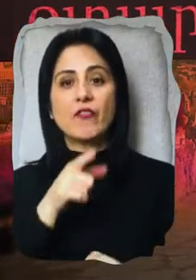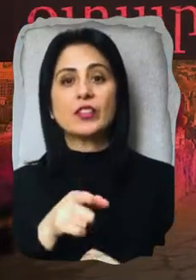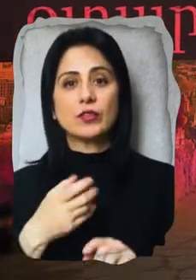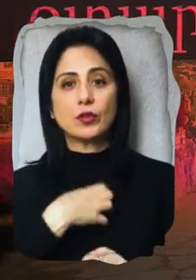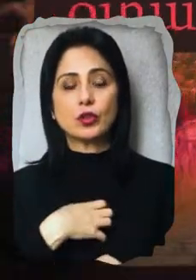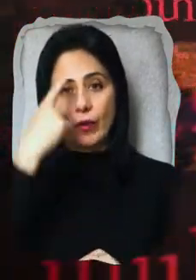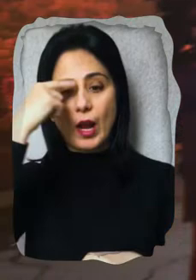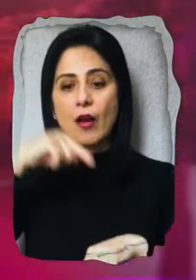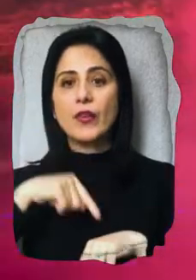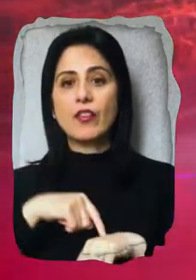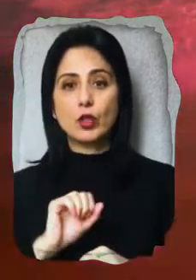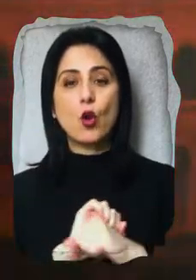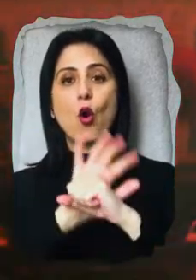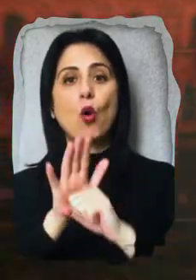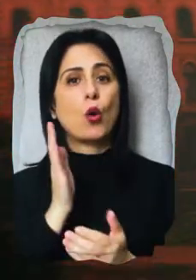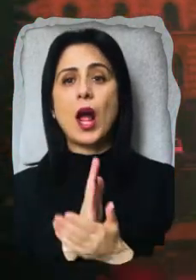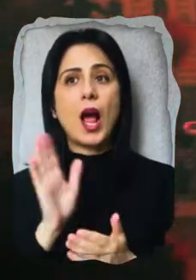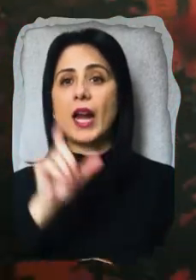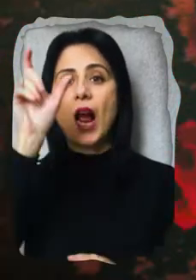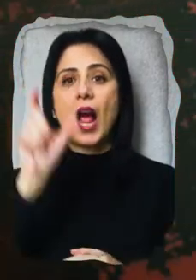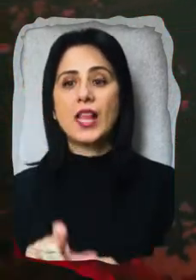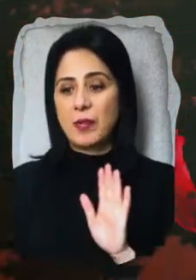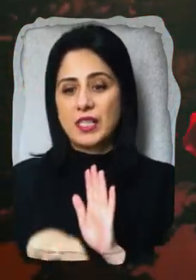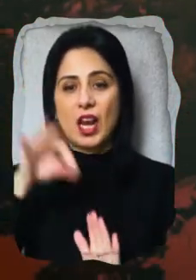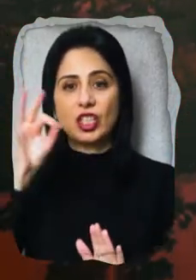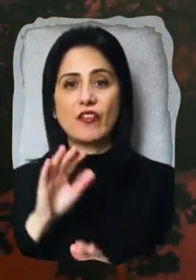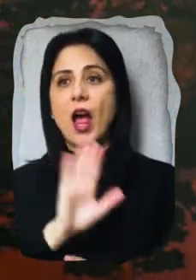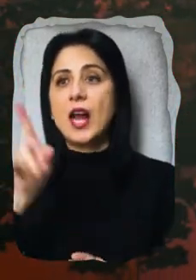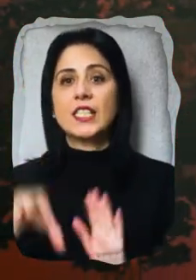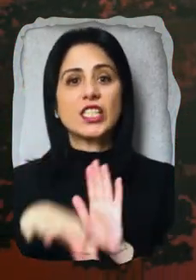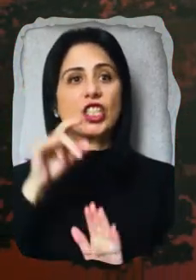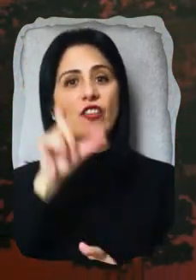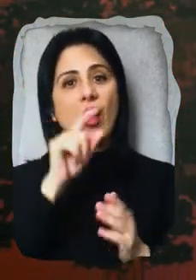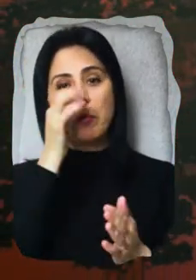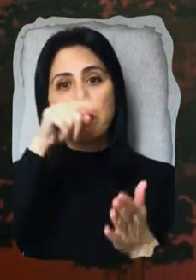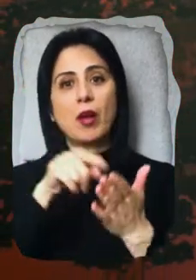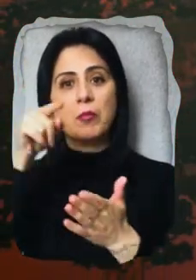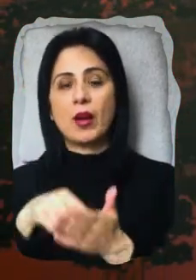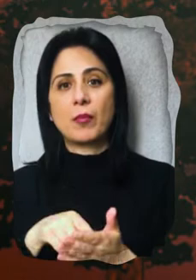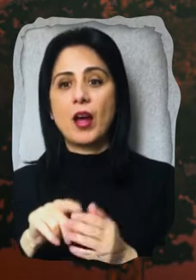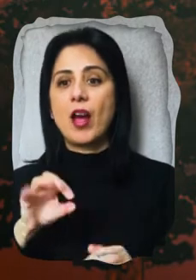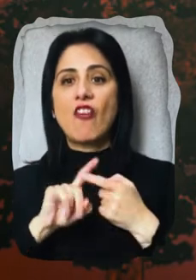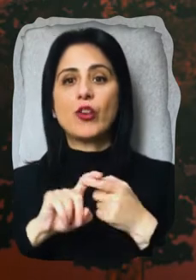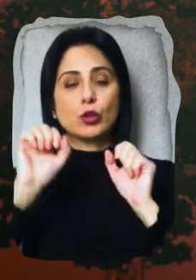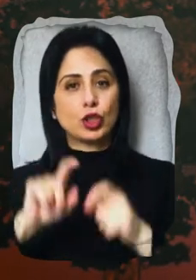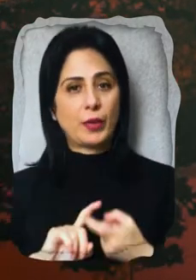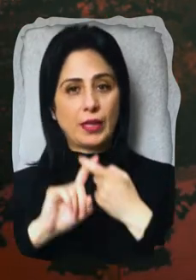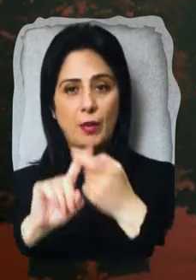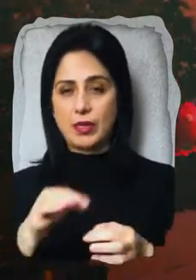կարևոր է գիտակցել, որ կորոնավիրուսը մարդու ընտրությունը չէ, և ոչ էլ նա է ընտրում մարդկանց որևէ